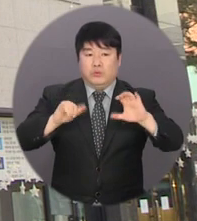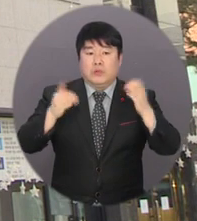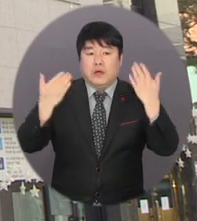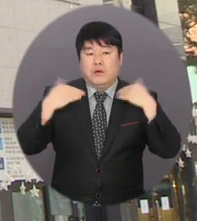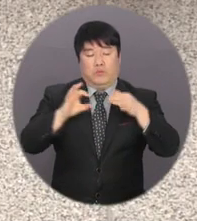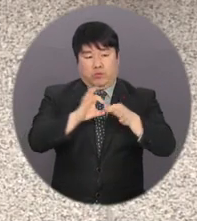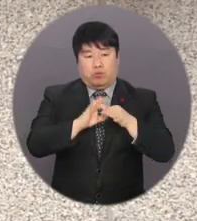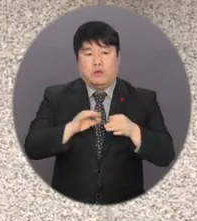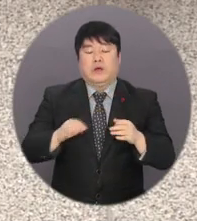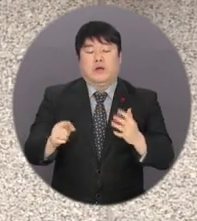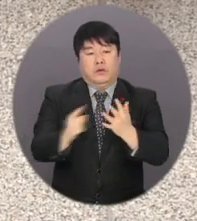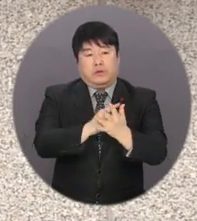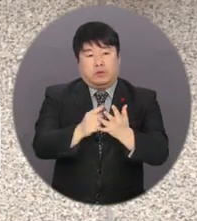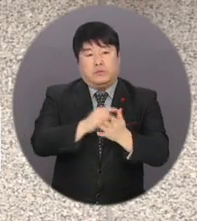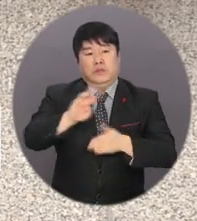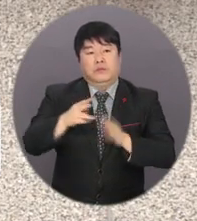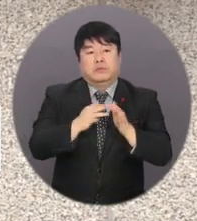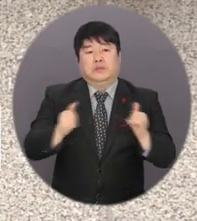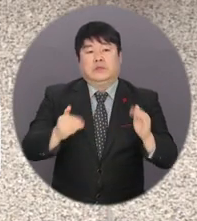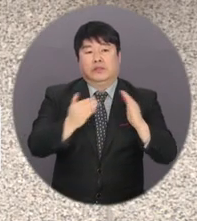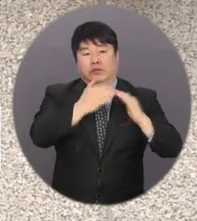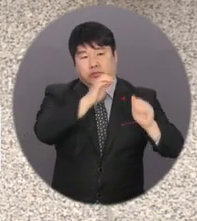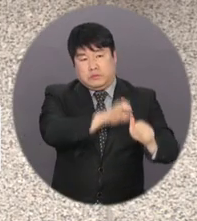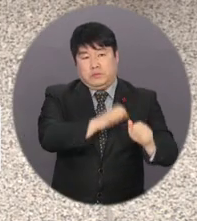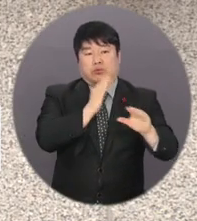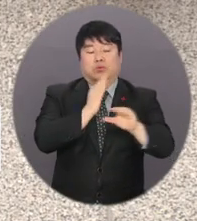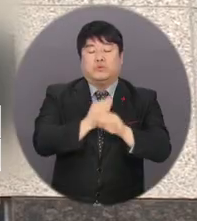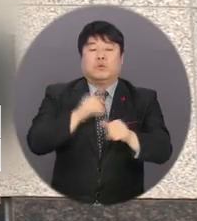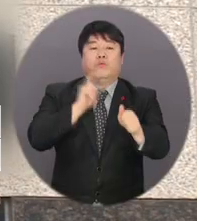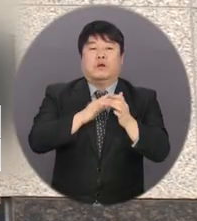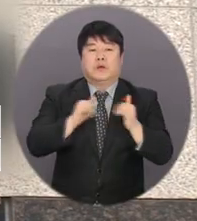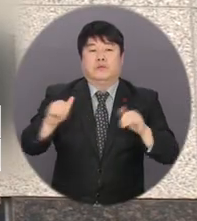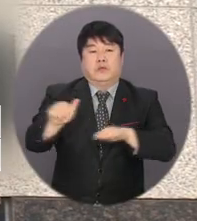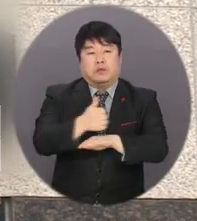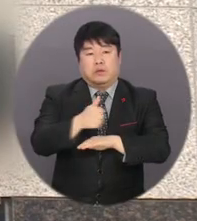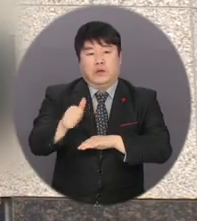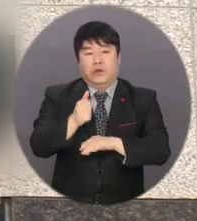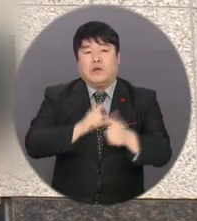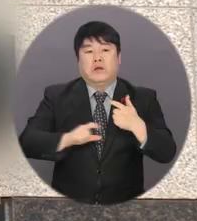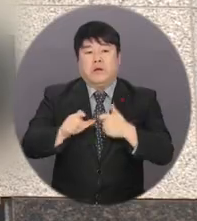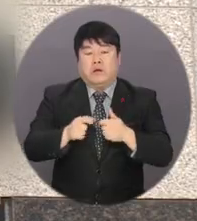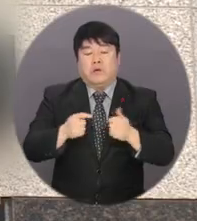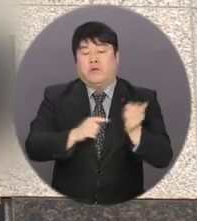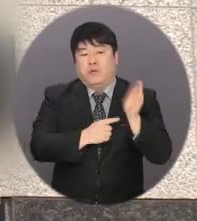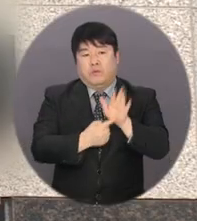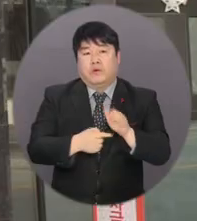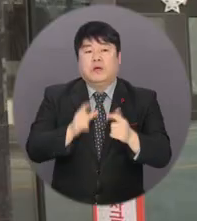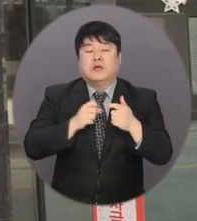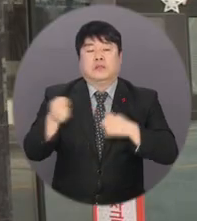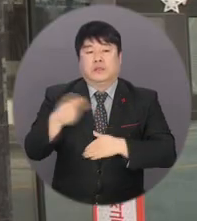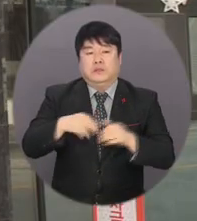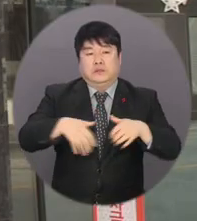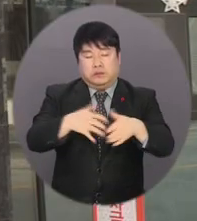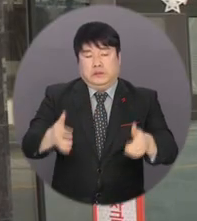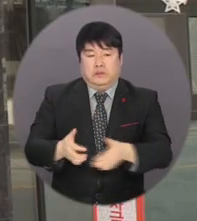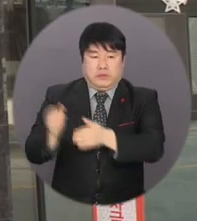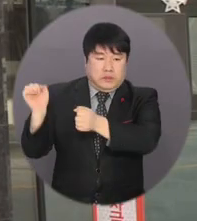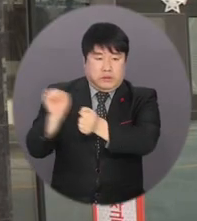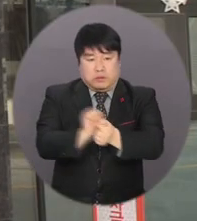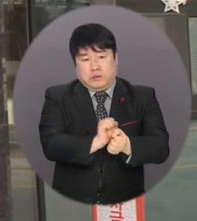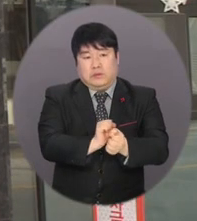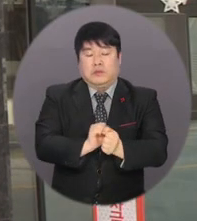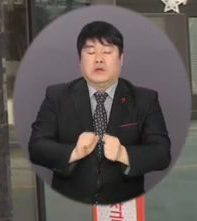접촉자 300여명이 자가 격류 중인 데다 확진 자 의 동상이 추가로 드러날 경우 또다시 집단 연쇄 감염에